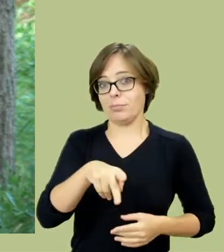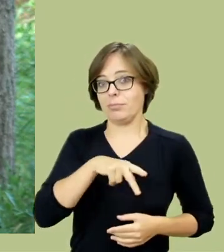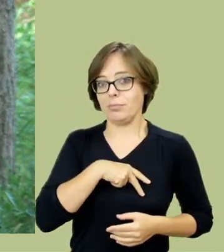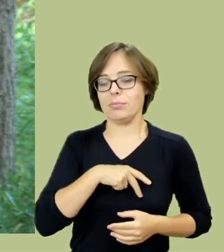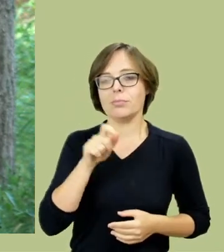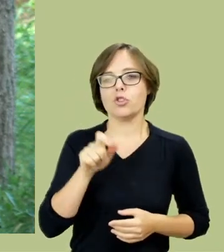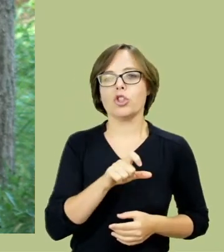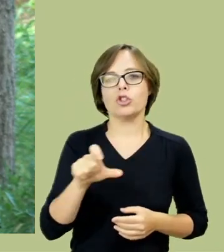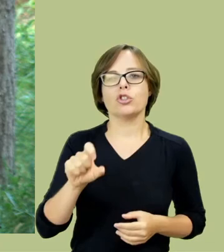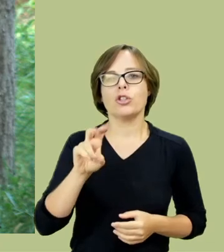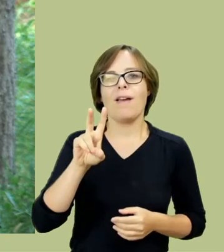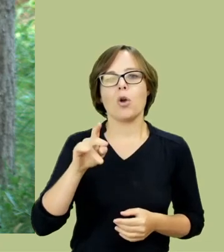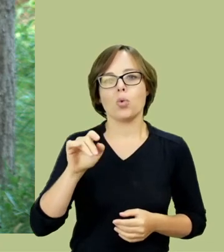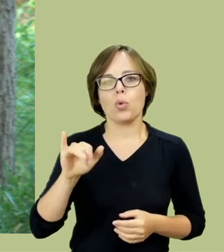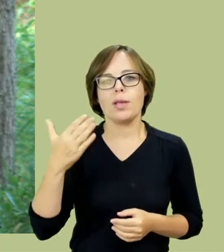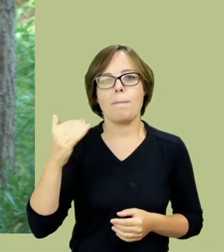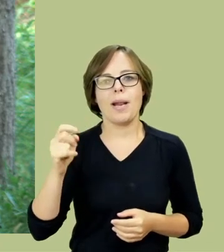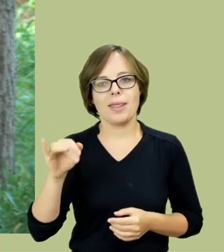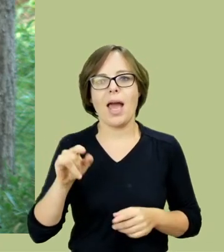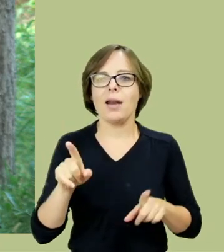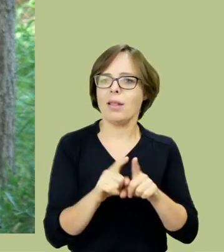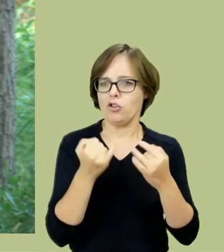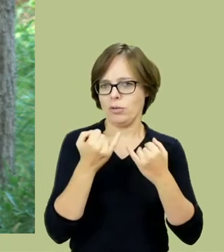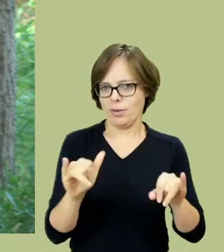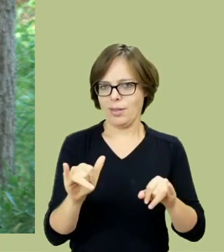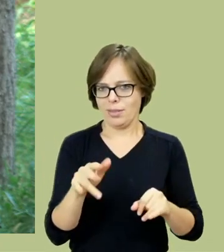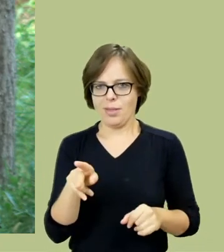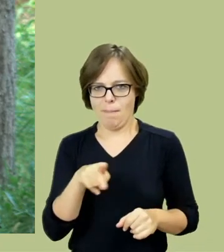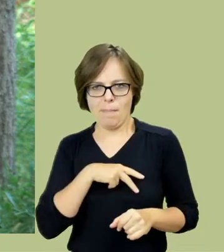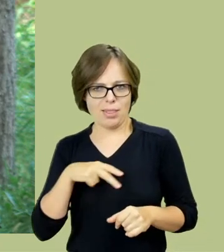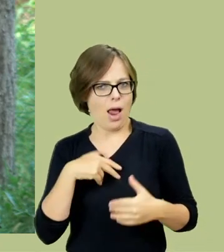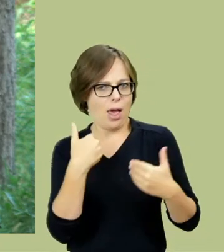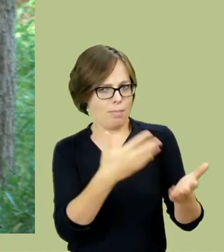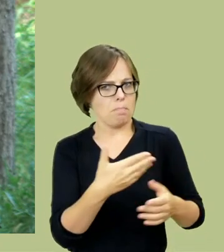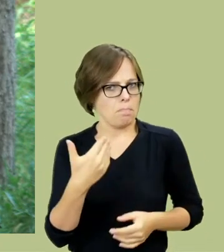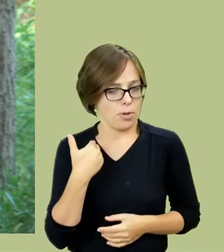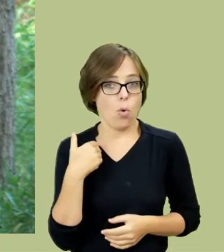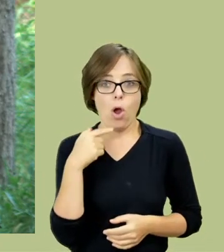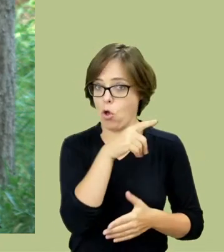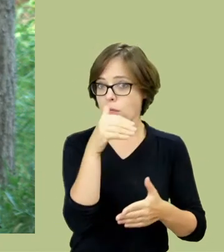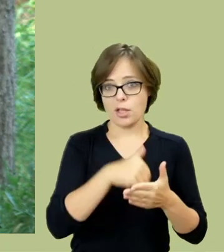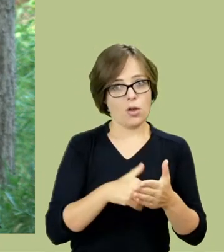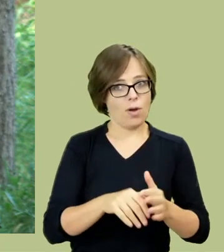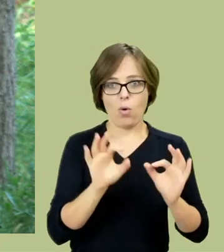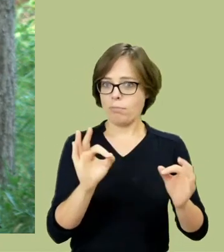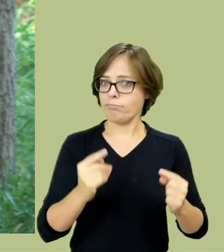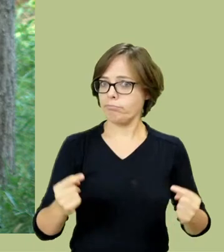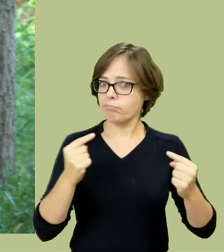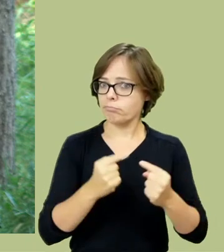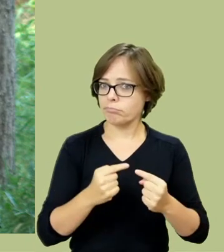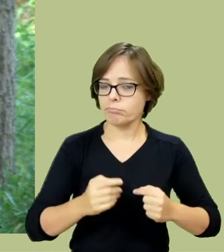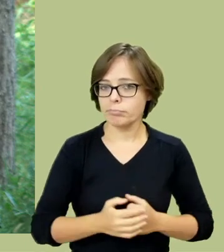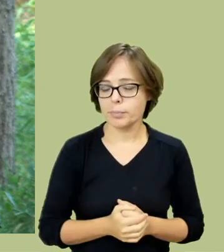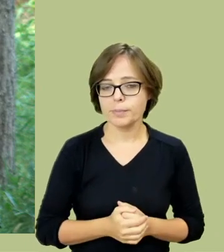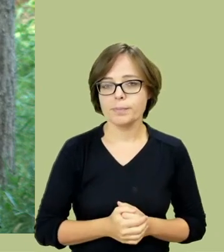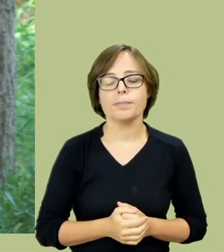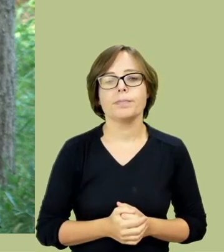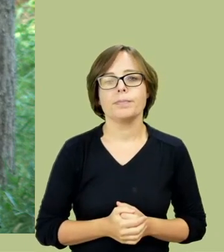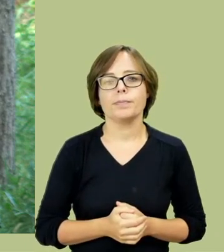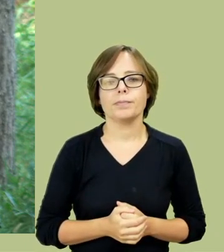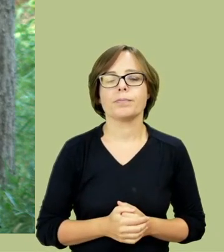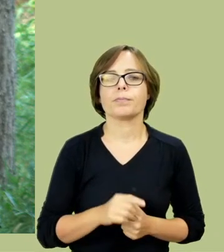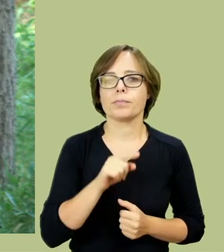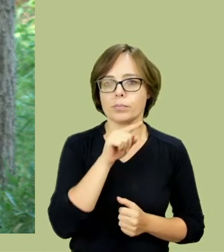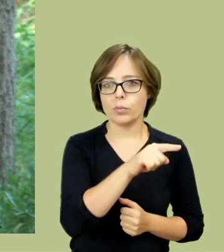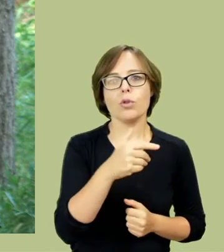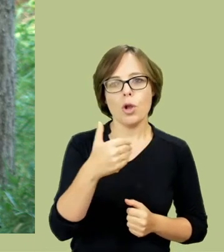Militari, innymi medalami, jak to już Państwo wiecie. Kiedy przede wszystkim brała udział